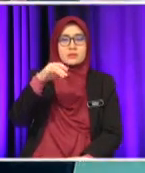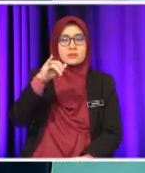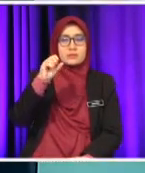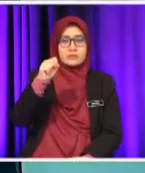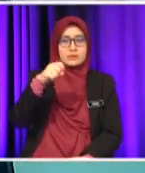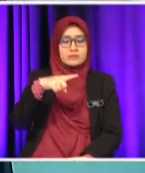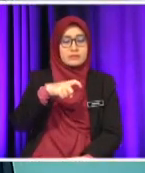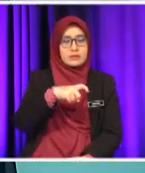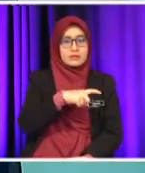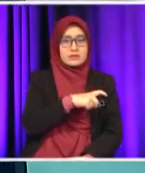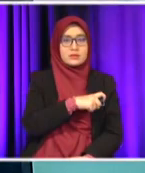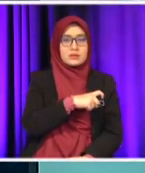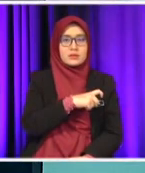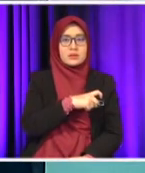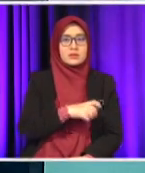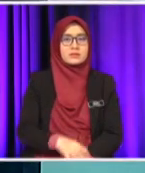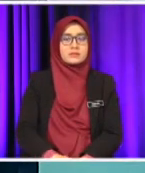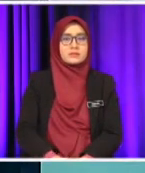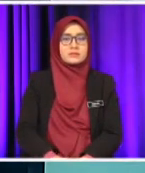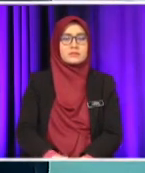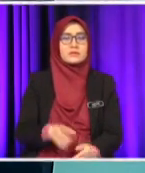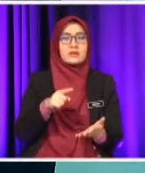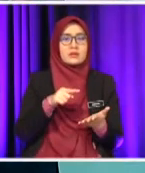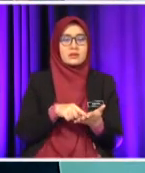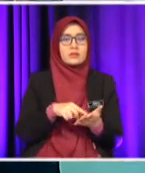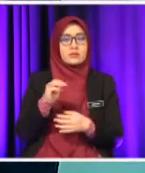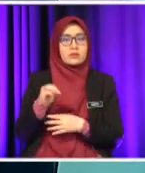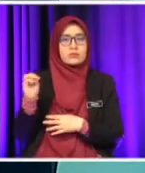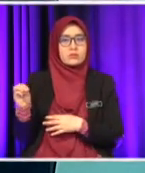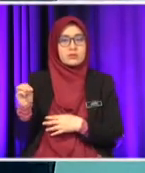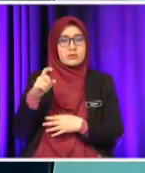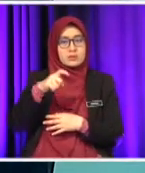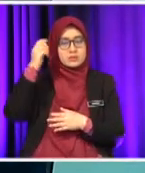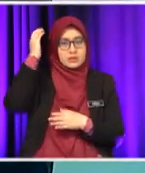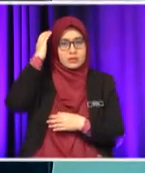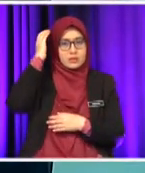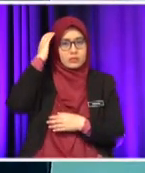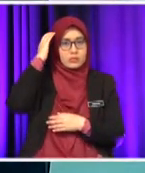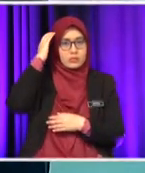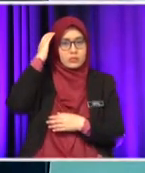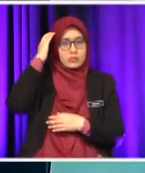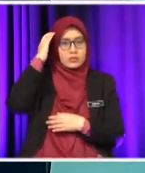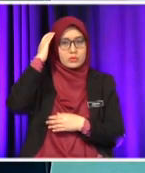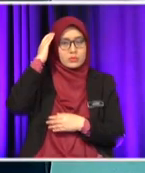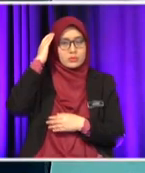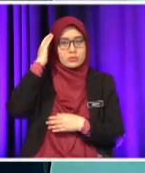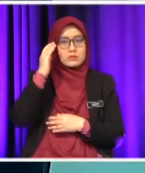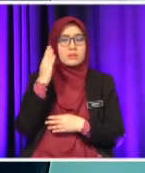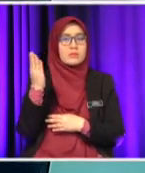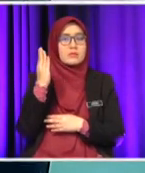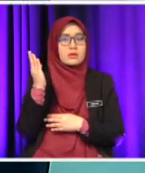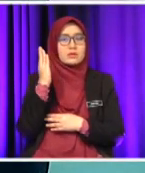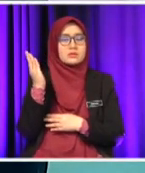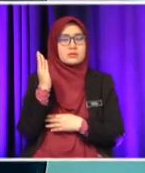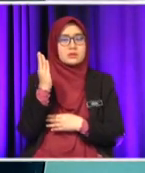Oke baik yang ini perlu kena pastilah ya eee biasanya yang ini